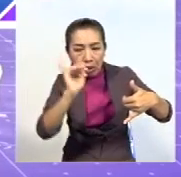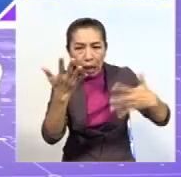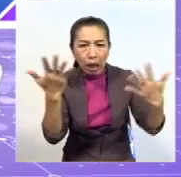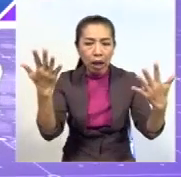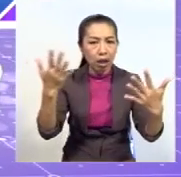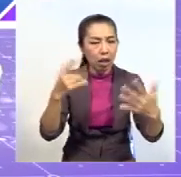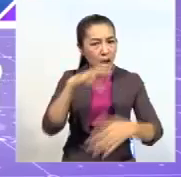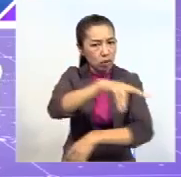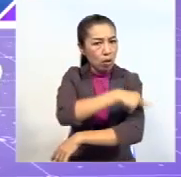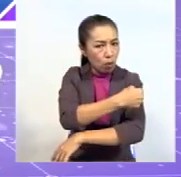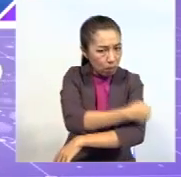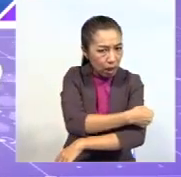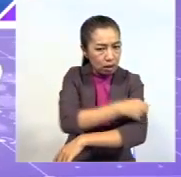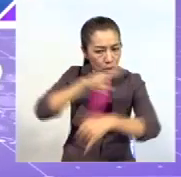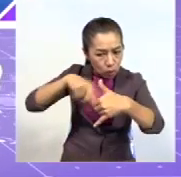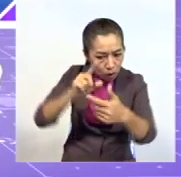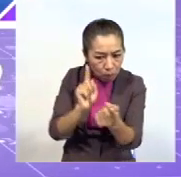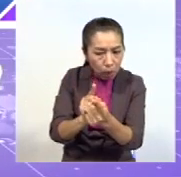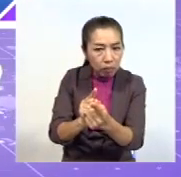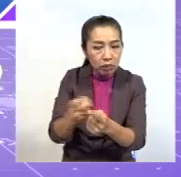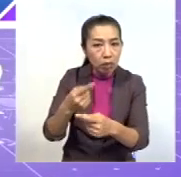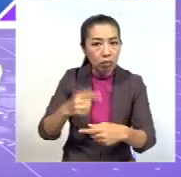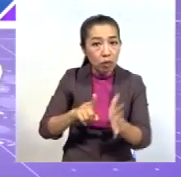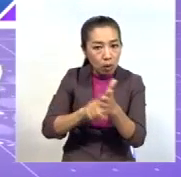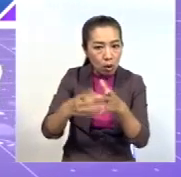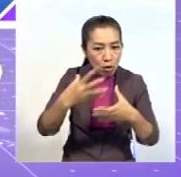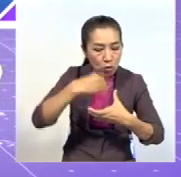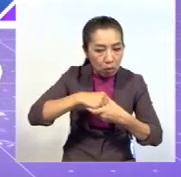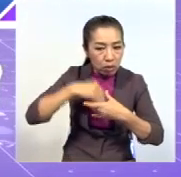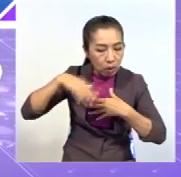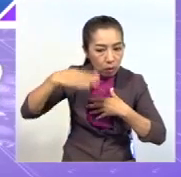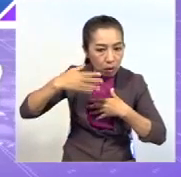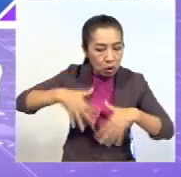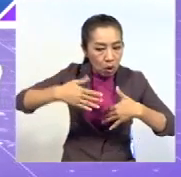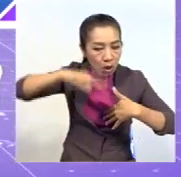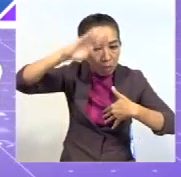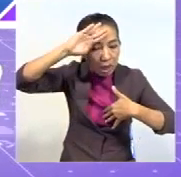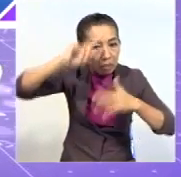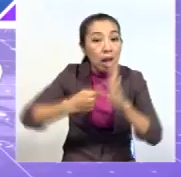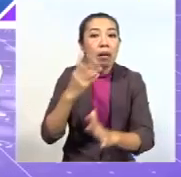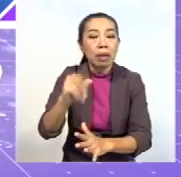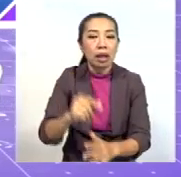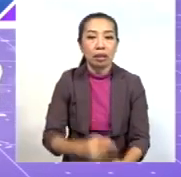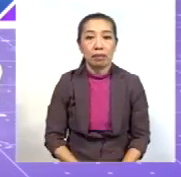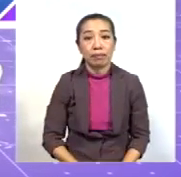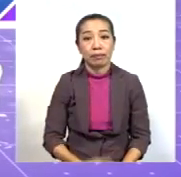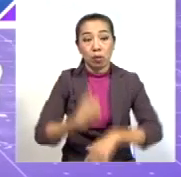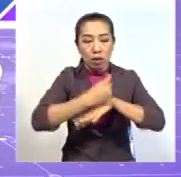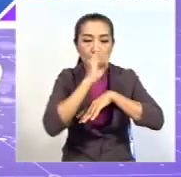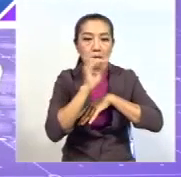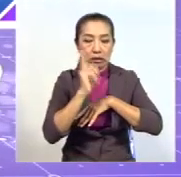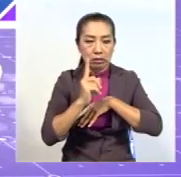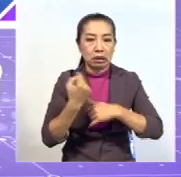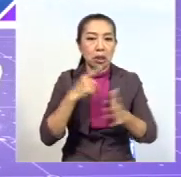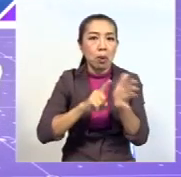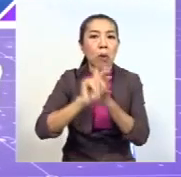วหลังจากที่เราได้รับเชื้อมาเนี่ยระยะเวลาประมาณเท่าไหร่คะ เนื่องจากว่าตัวนี้เชื้อเป็นตัวใหม่นะครับแต่เ